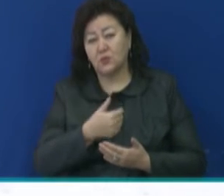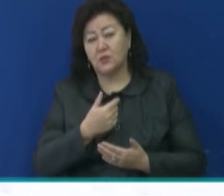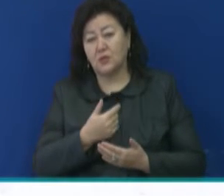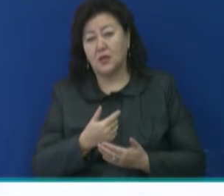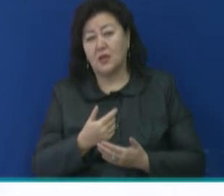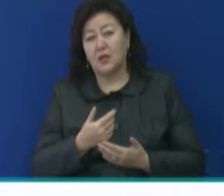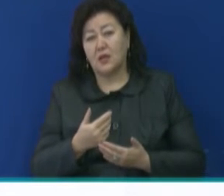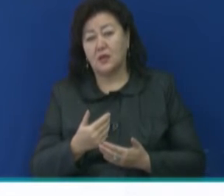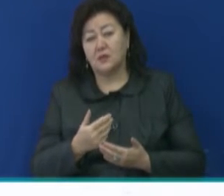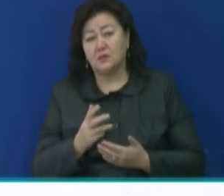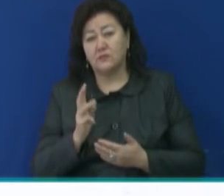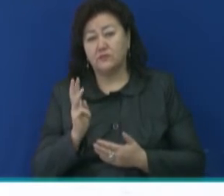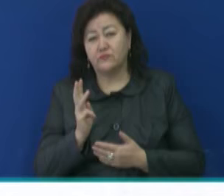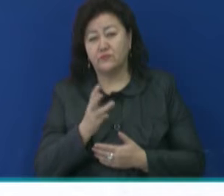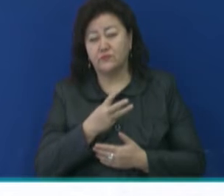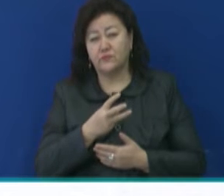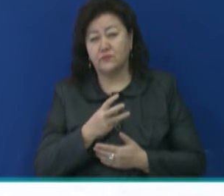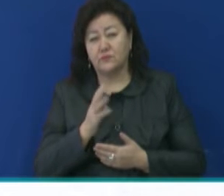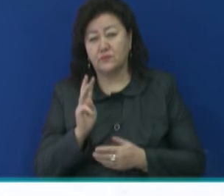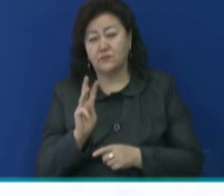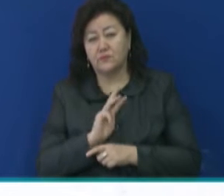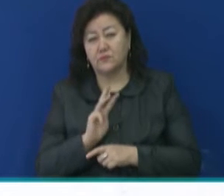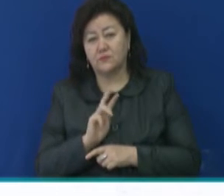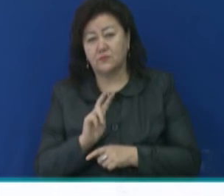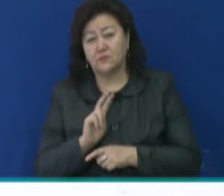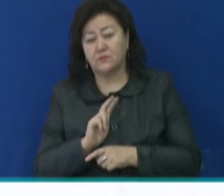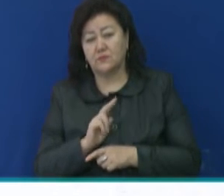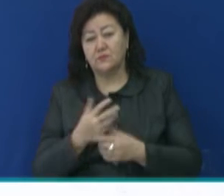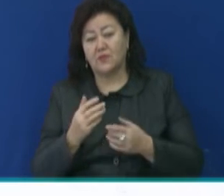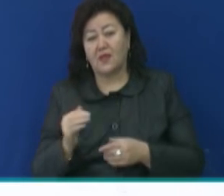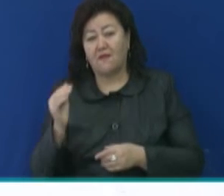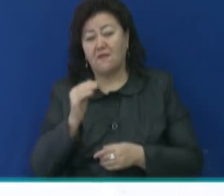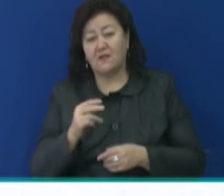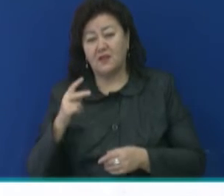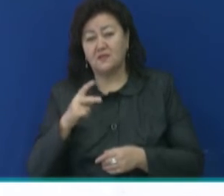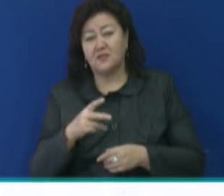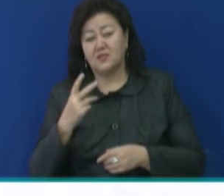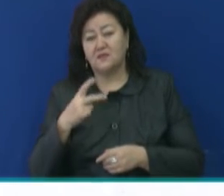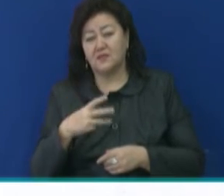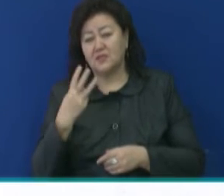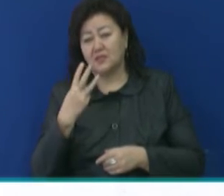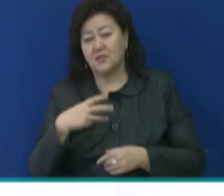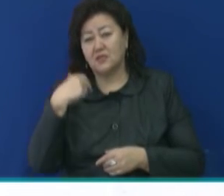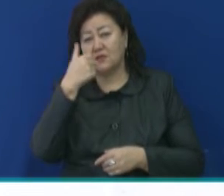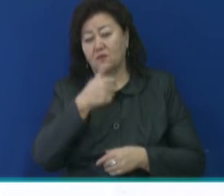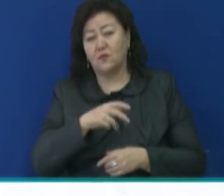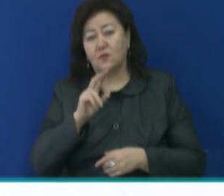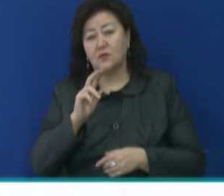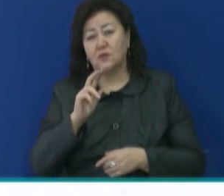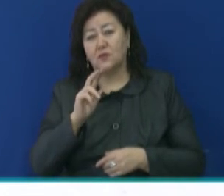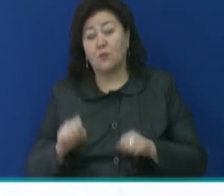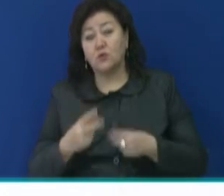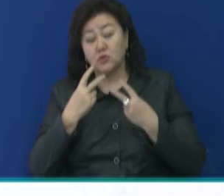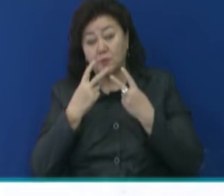мы снимаем фильм уже почти год сейчас близки к завершению феврале 2023 года зрители смогут увидеть фильм